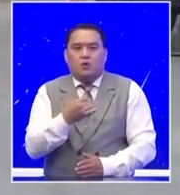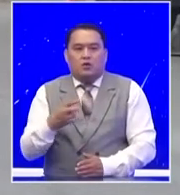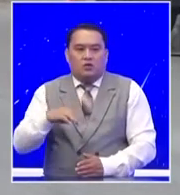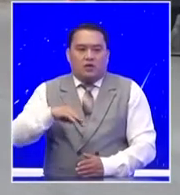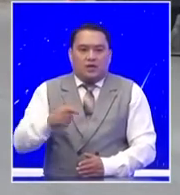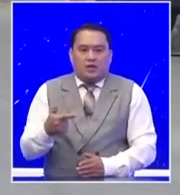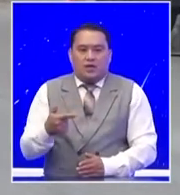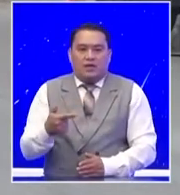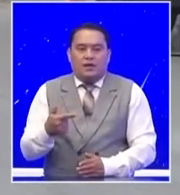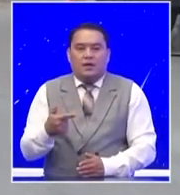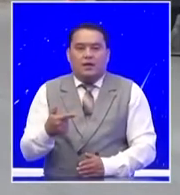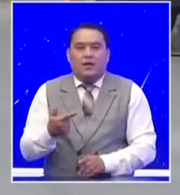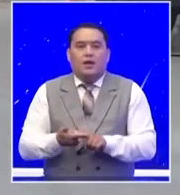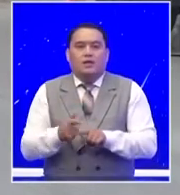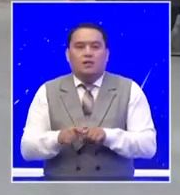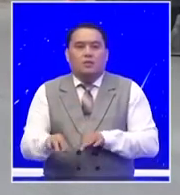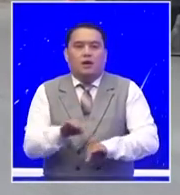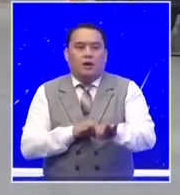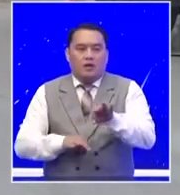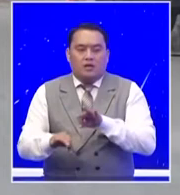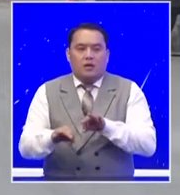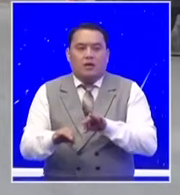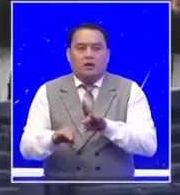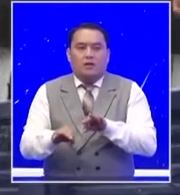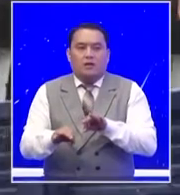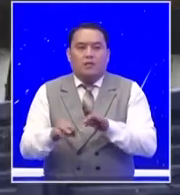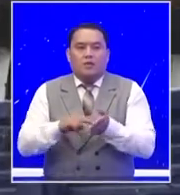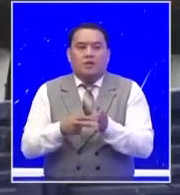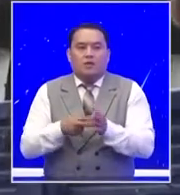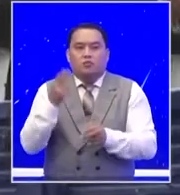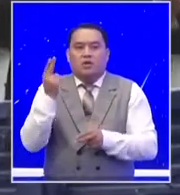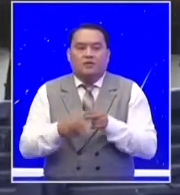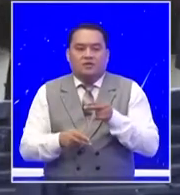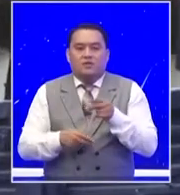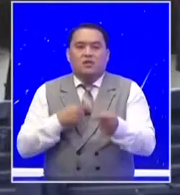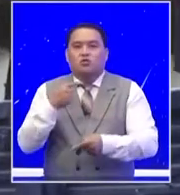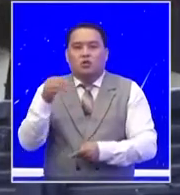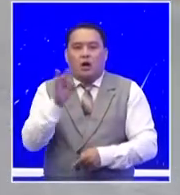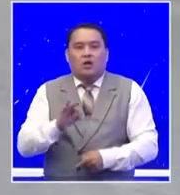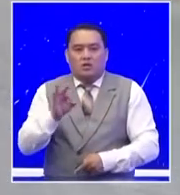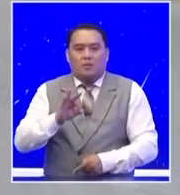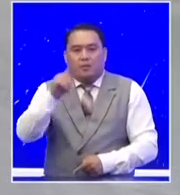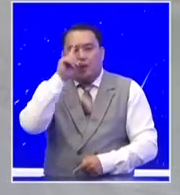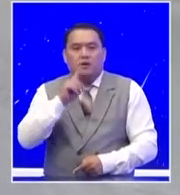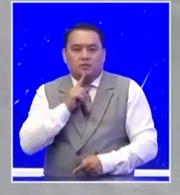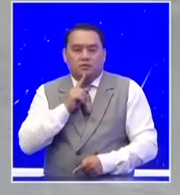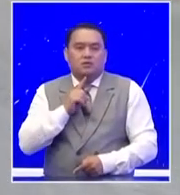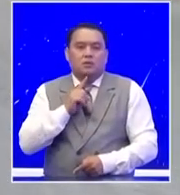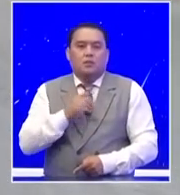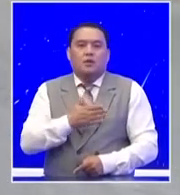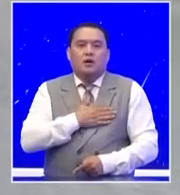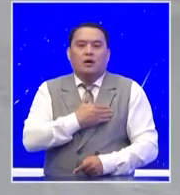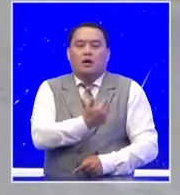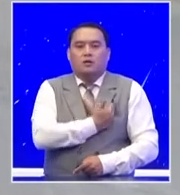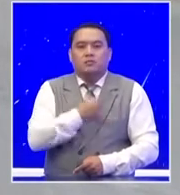тенге. Данный проект мы по плану завершим до конца октября месяца. Мы хотели бы заверить